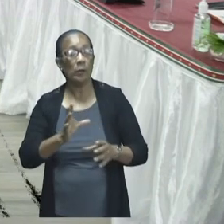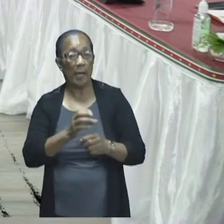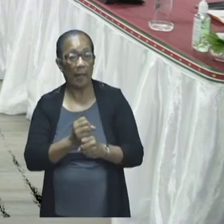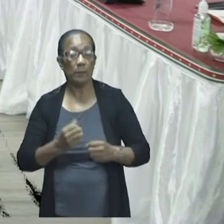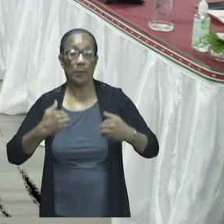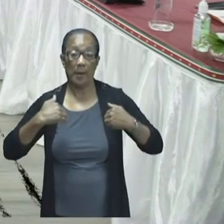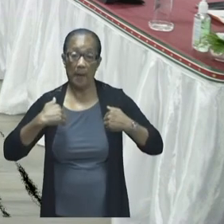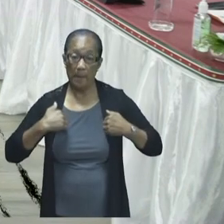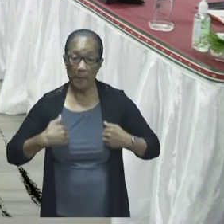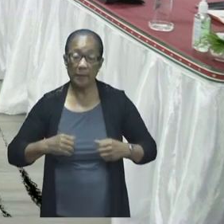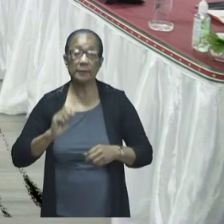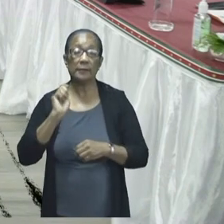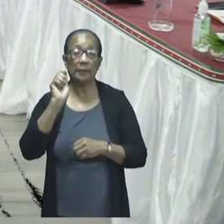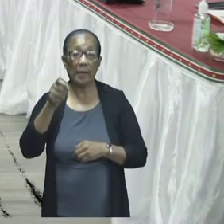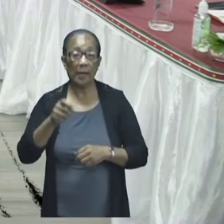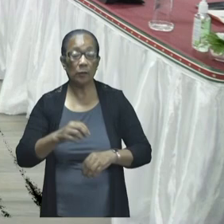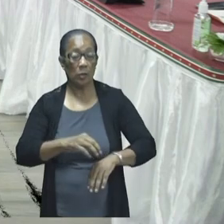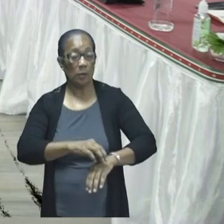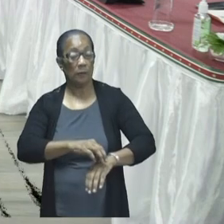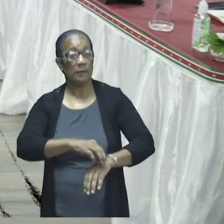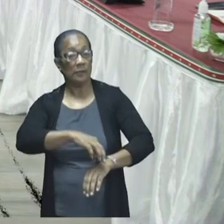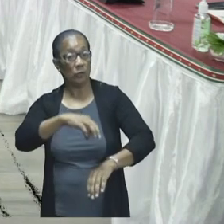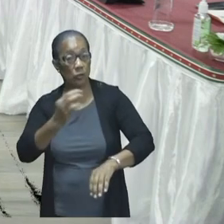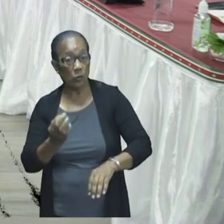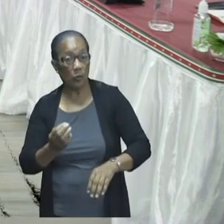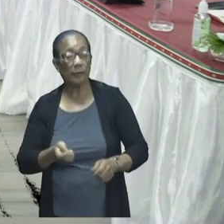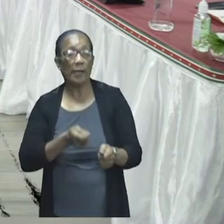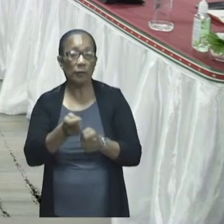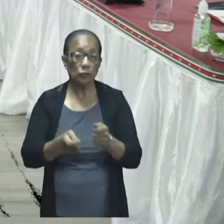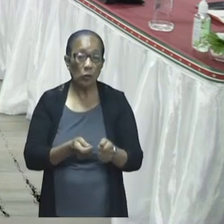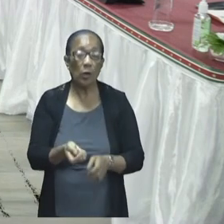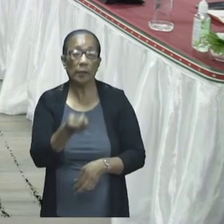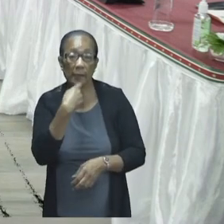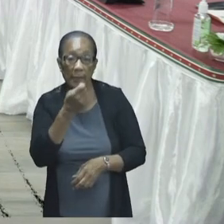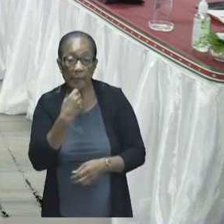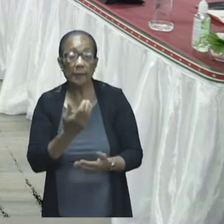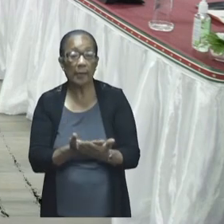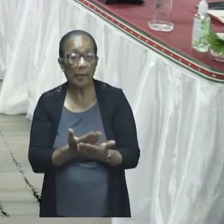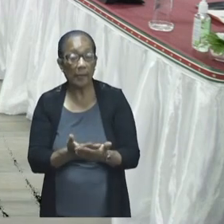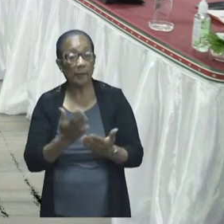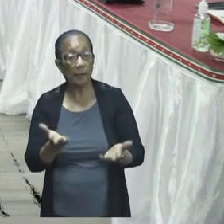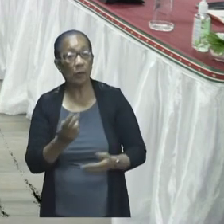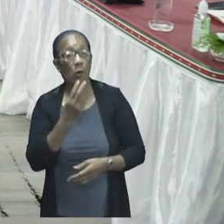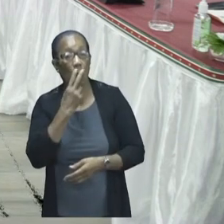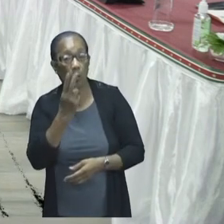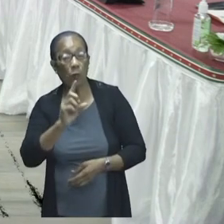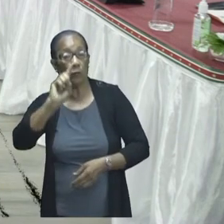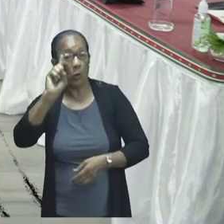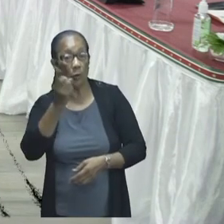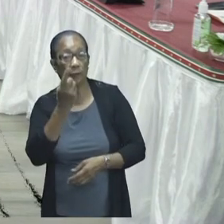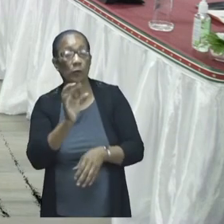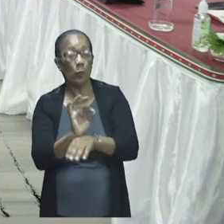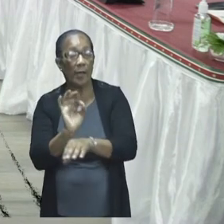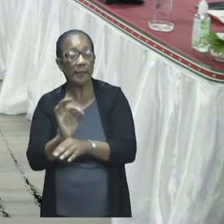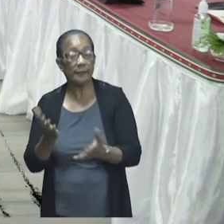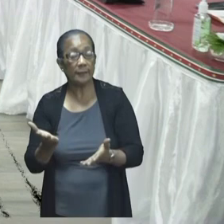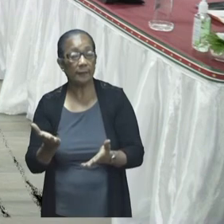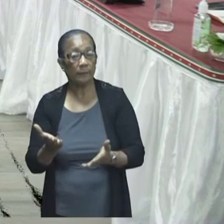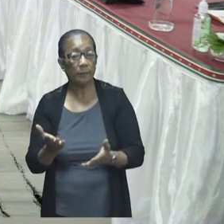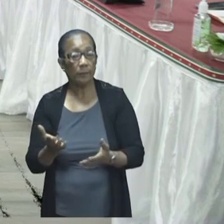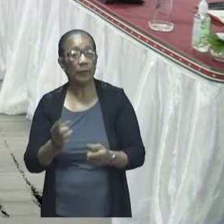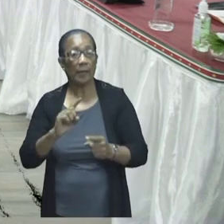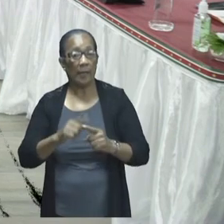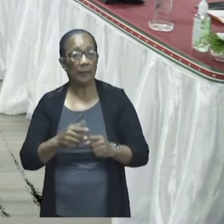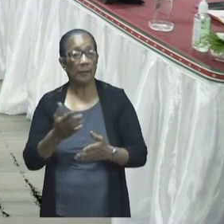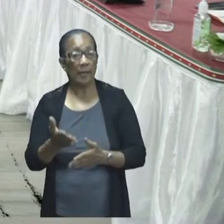door een arie shelters dat de bar gezondheidszorg garandeerd het voedsel garandeerde we kijken we ook naar nood voorziene voor onderwijs en